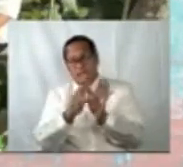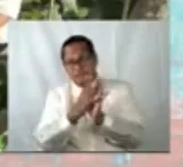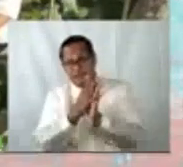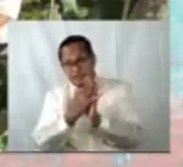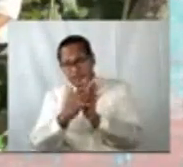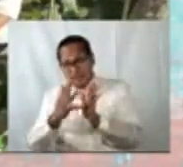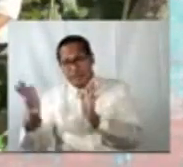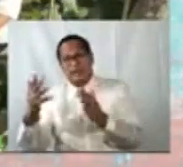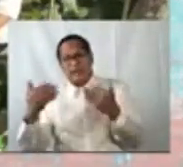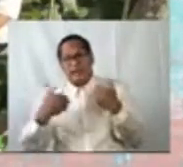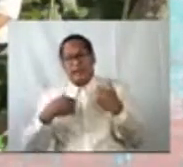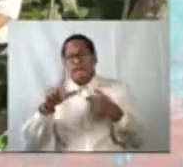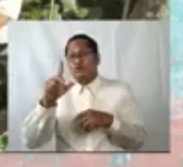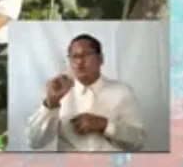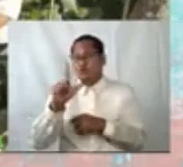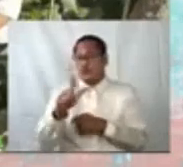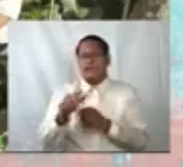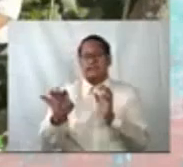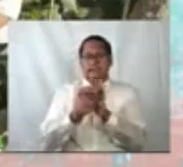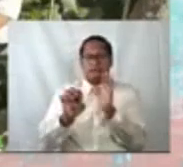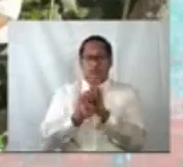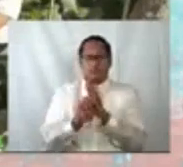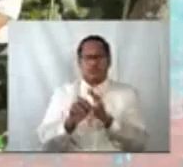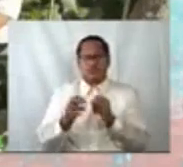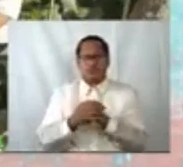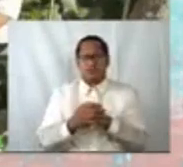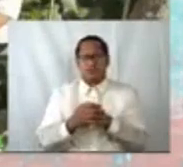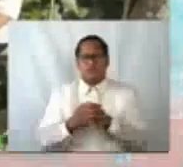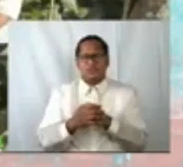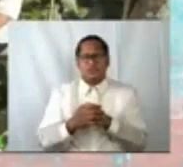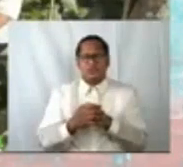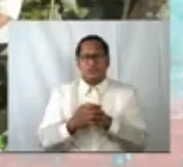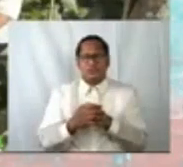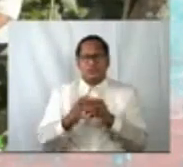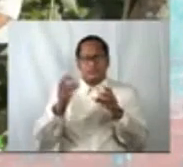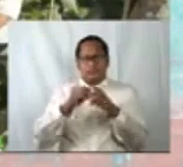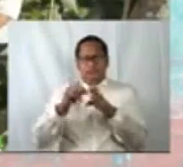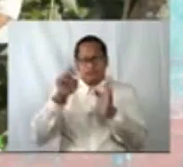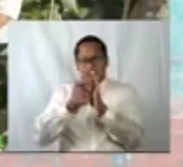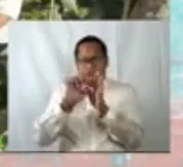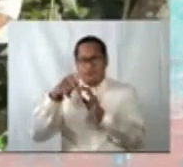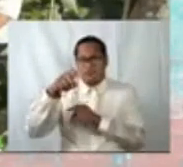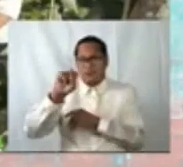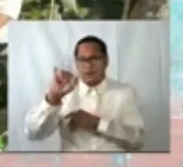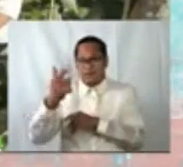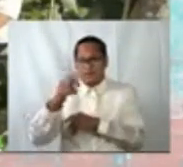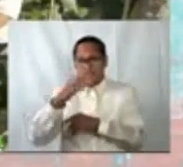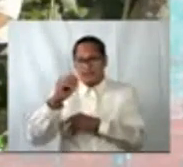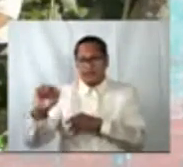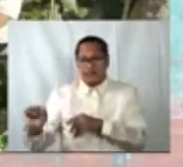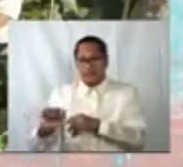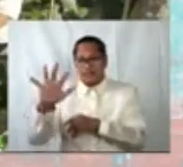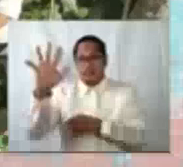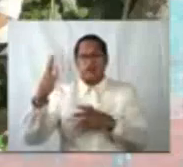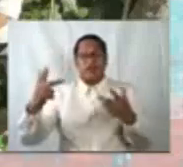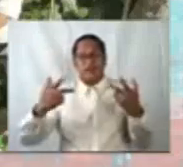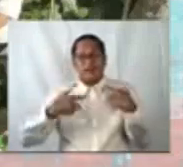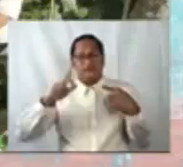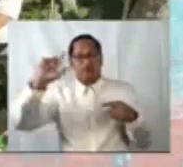ng mga lokal. So halimbawa, sa Pantayanin, sa Pasig at Antipolo, natagpuan yung mga